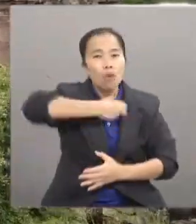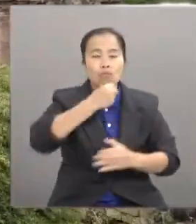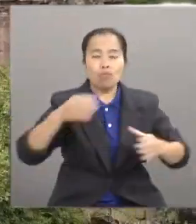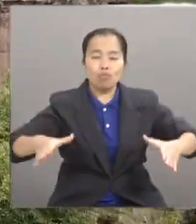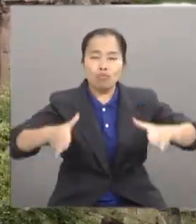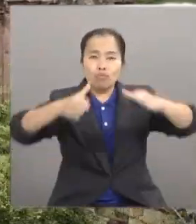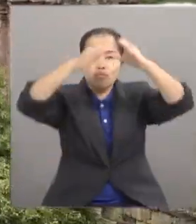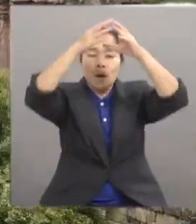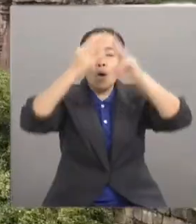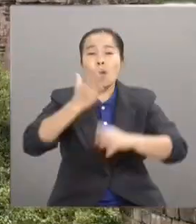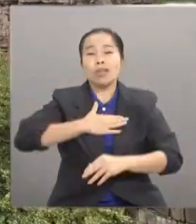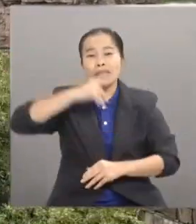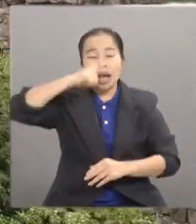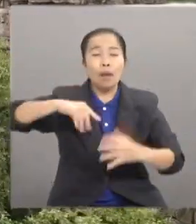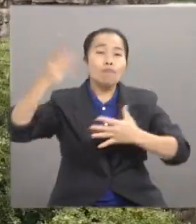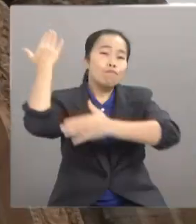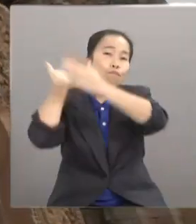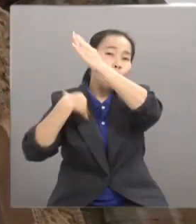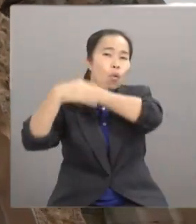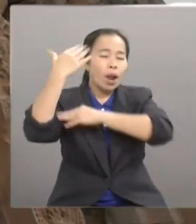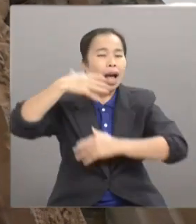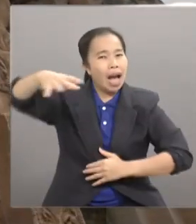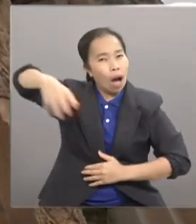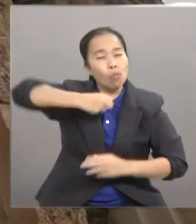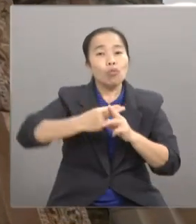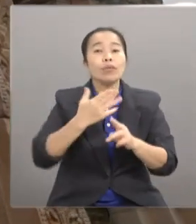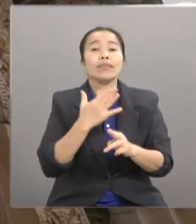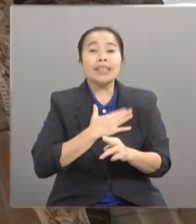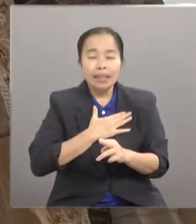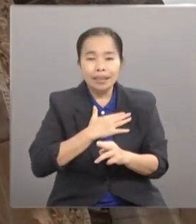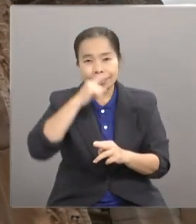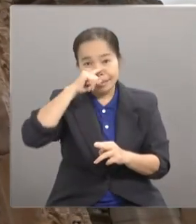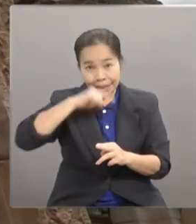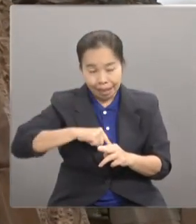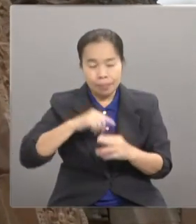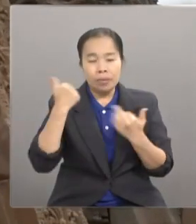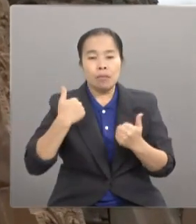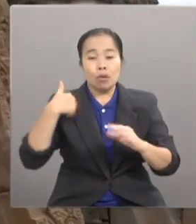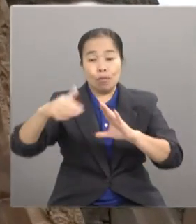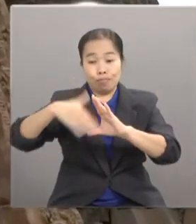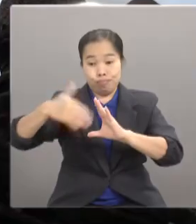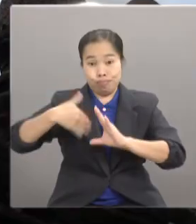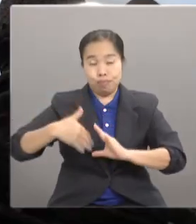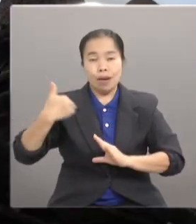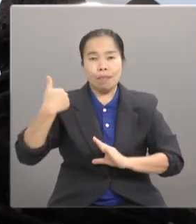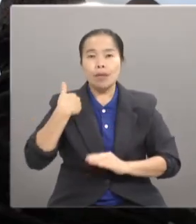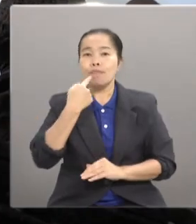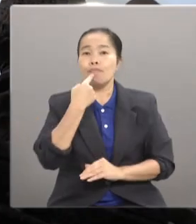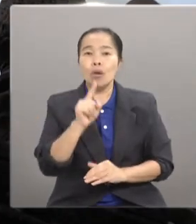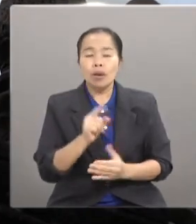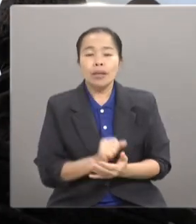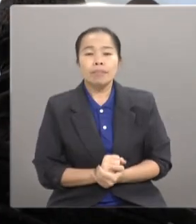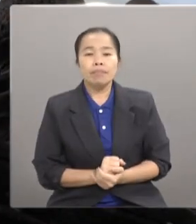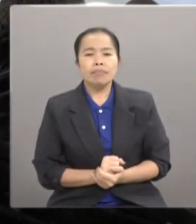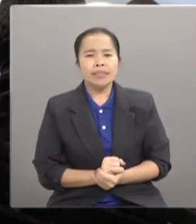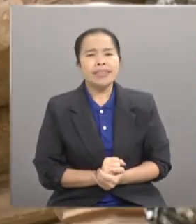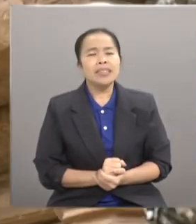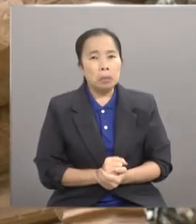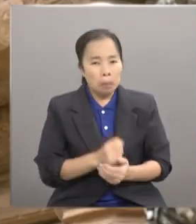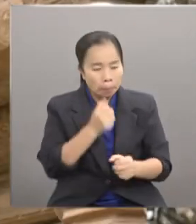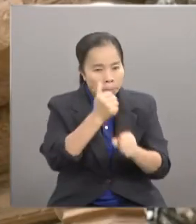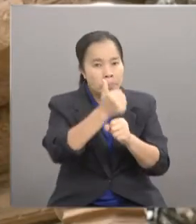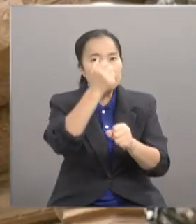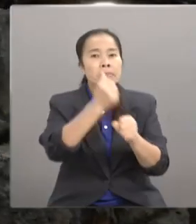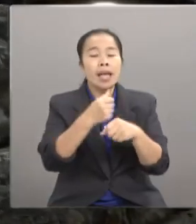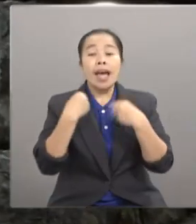ที่มคผชมหายคนให้ความสนใจและส่งคามคดเห็นเข้ามาอย่เช่นคผชมทันนี้บอกว่าสามารนำรายการ influencers